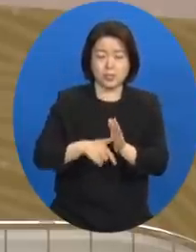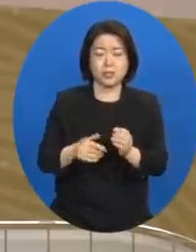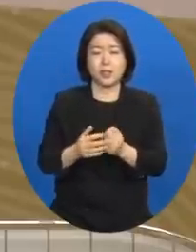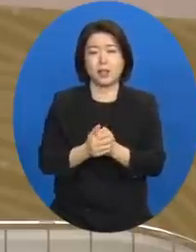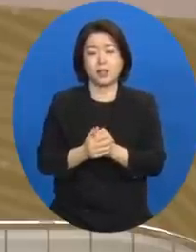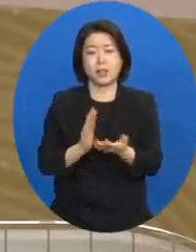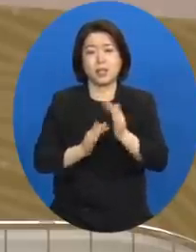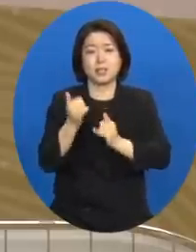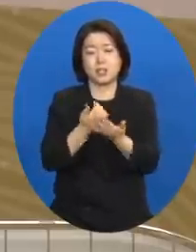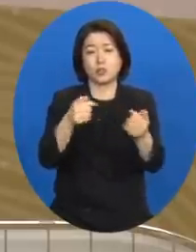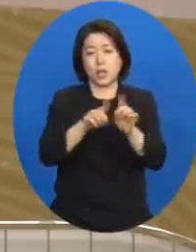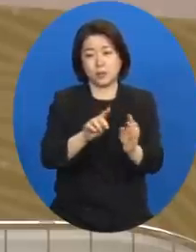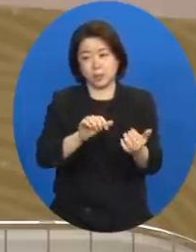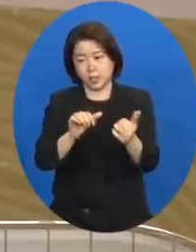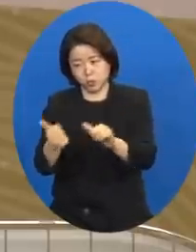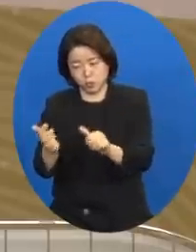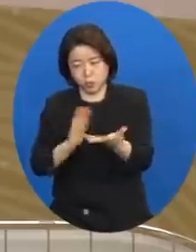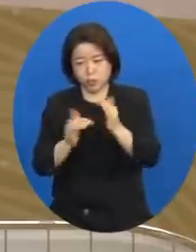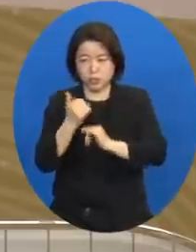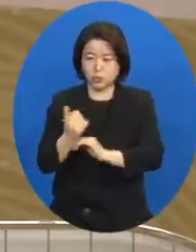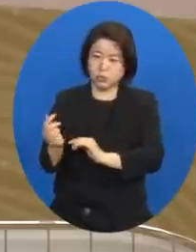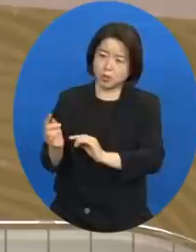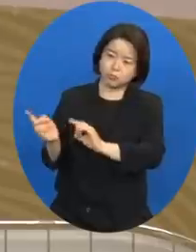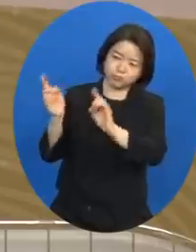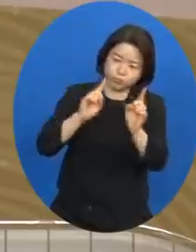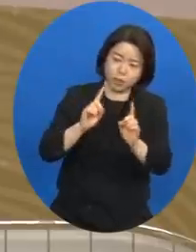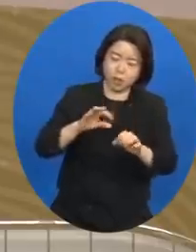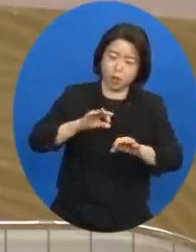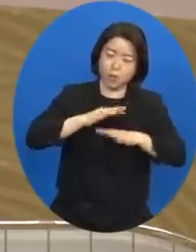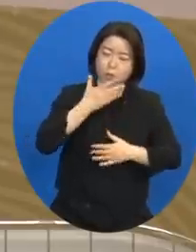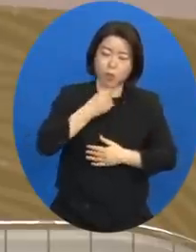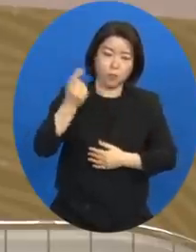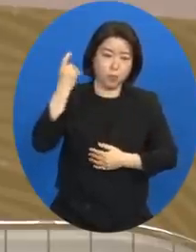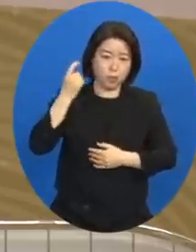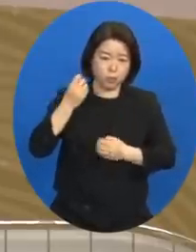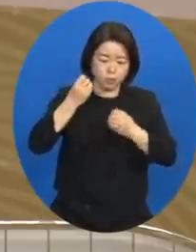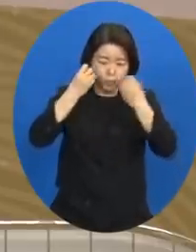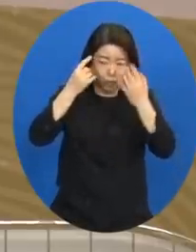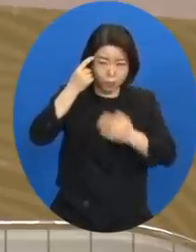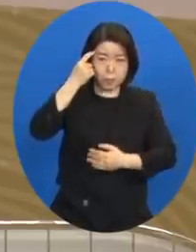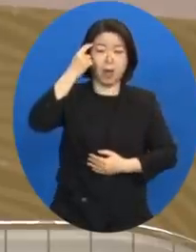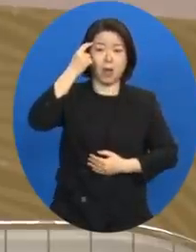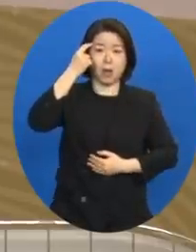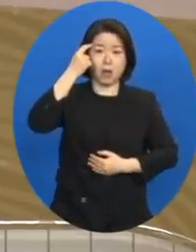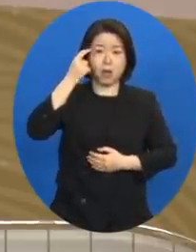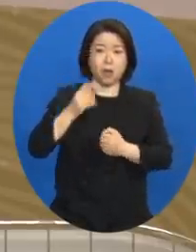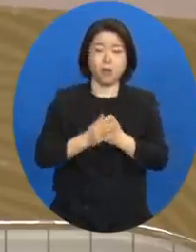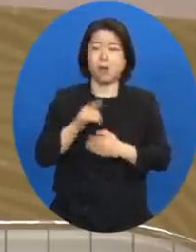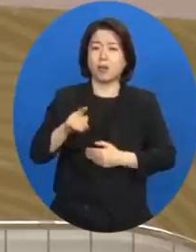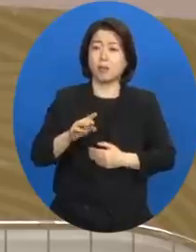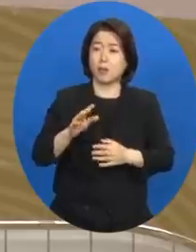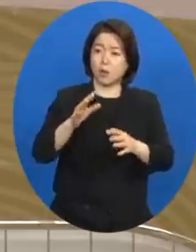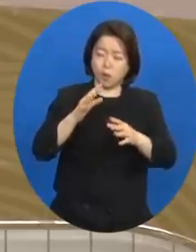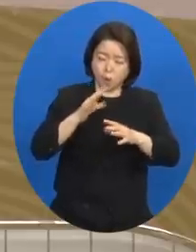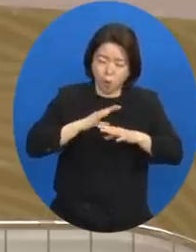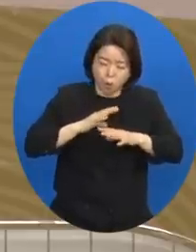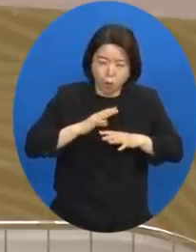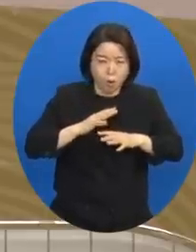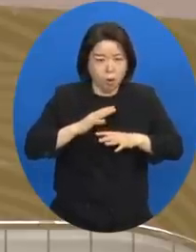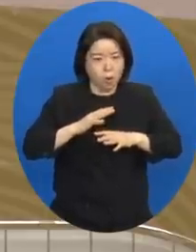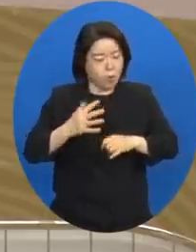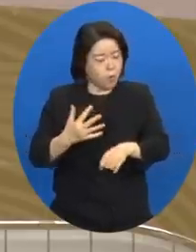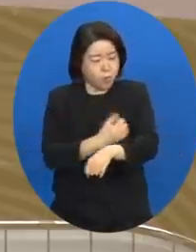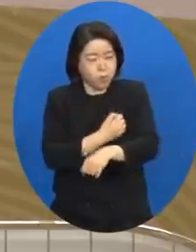함께 죽고 예수님으로 사는 놀라운 복음의 비밀을 새롭게 눈뜨셨어요. 그게 얼마나 놀랍고